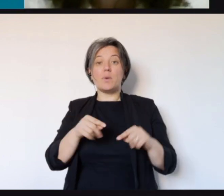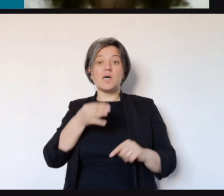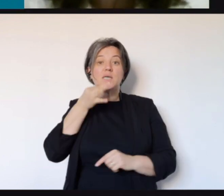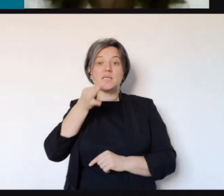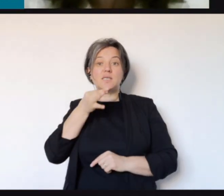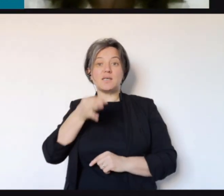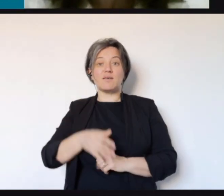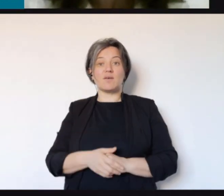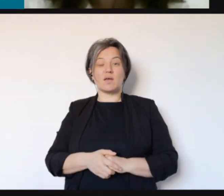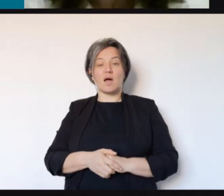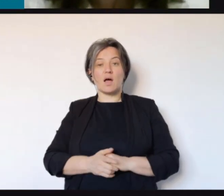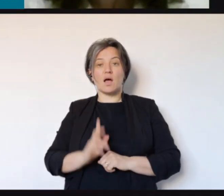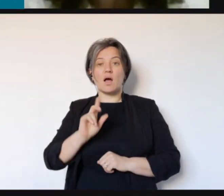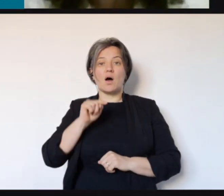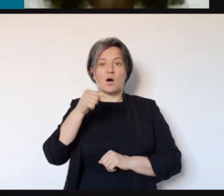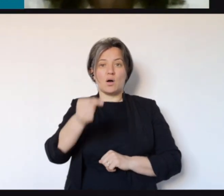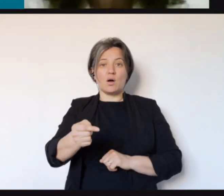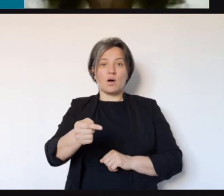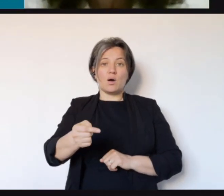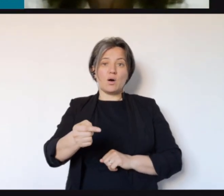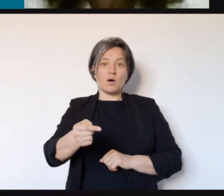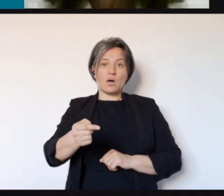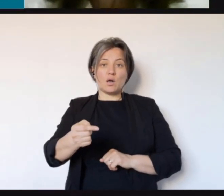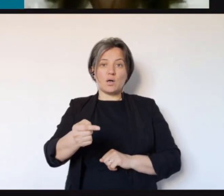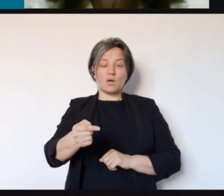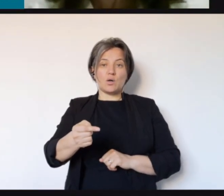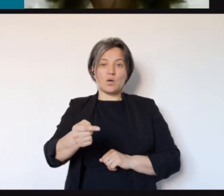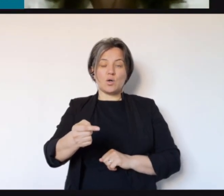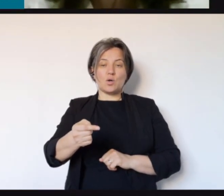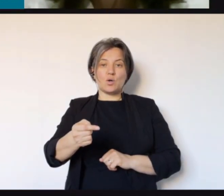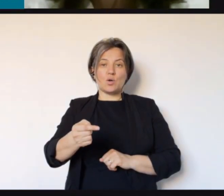Questo però che significa? Che poi dopo